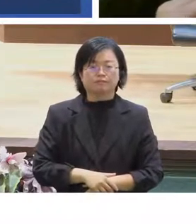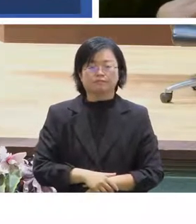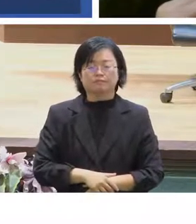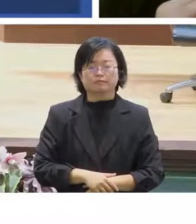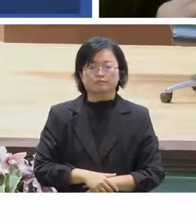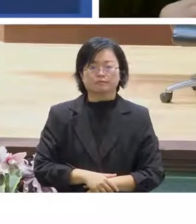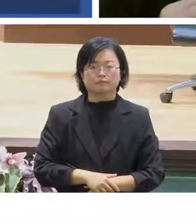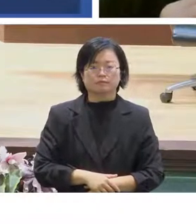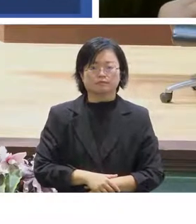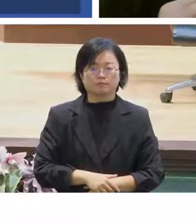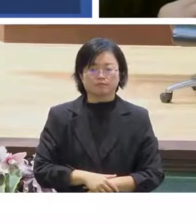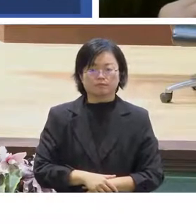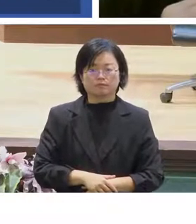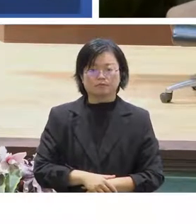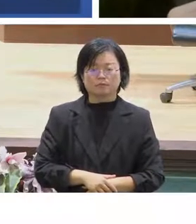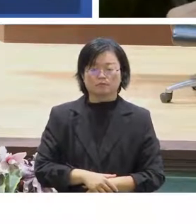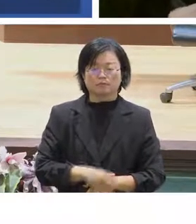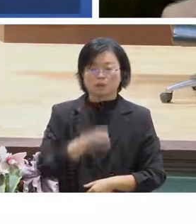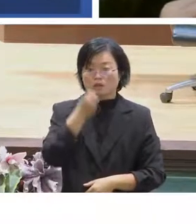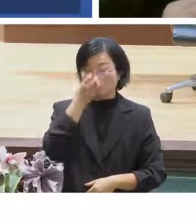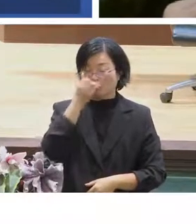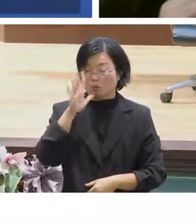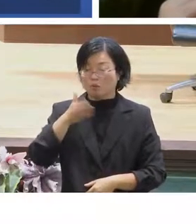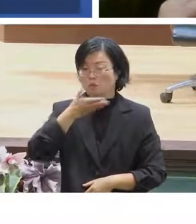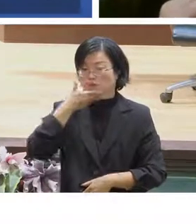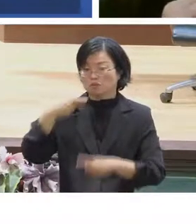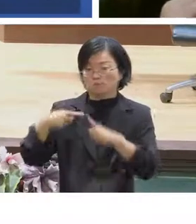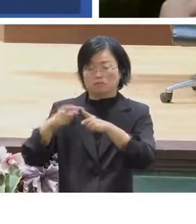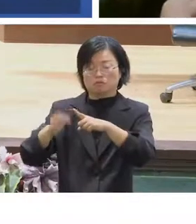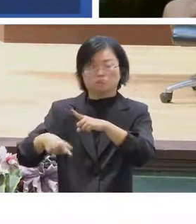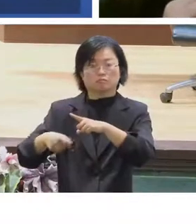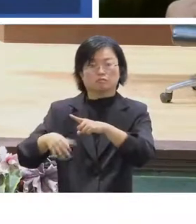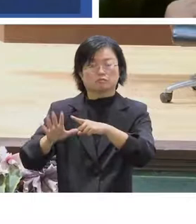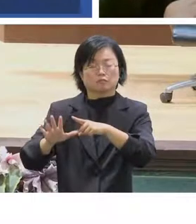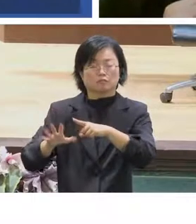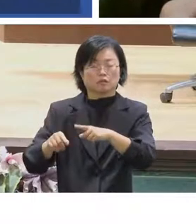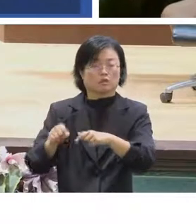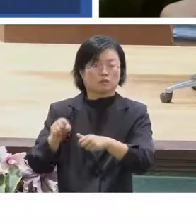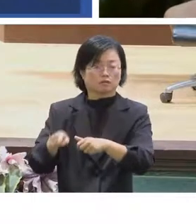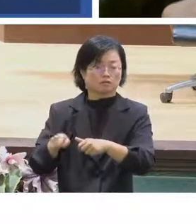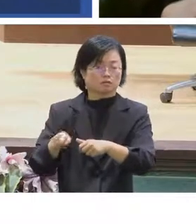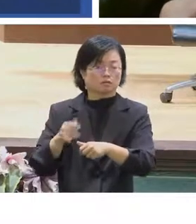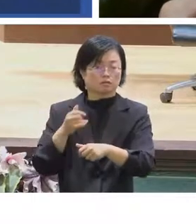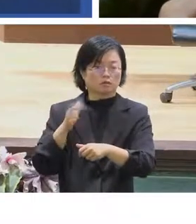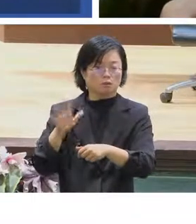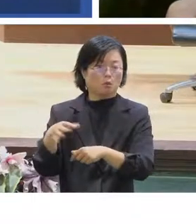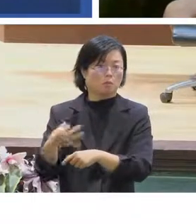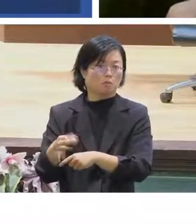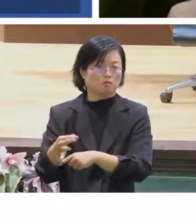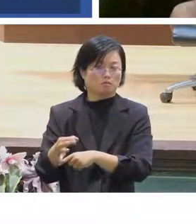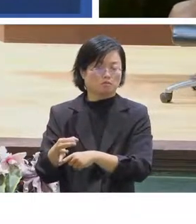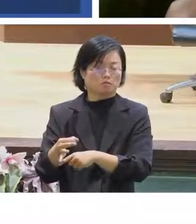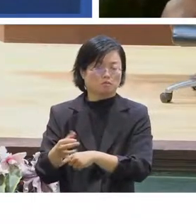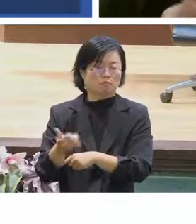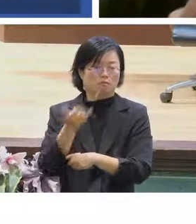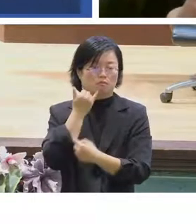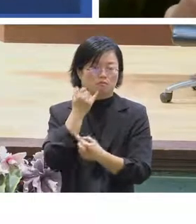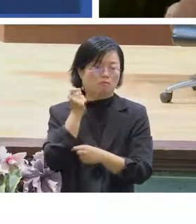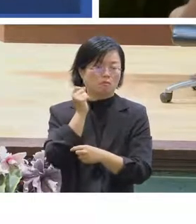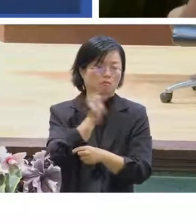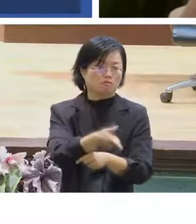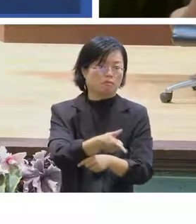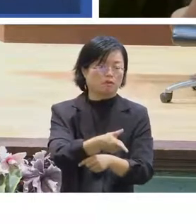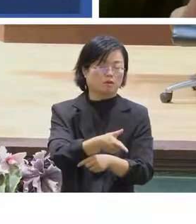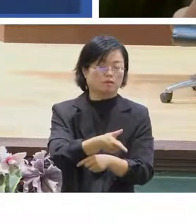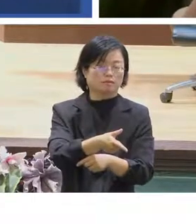些私人的公司在做那种，就是他可以买，他有钱，所以他可以买大部